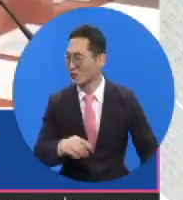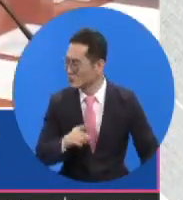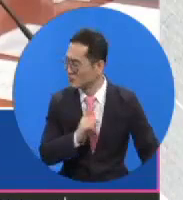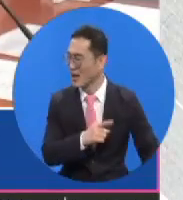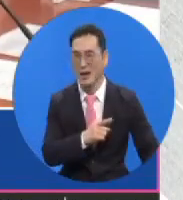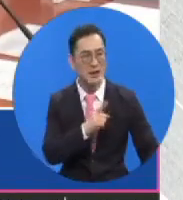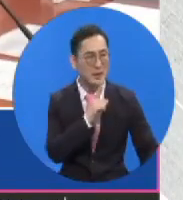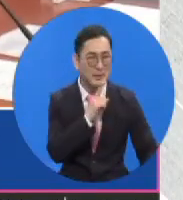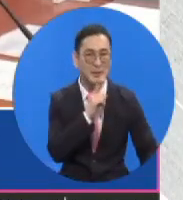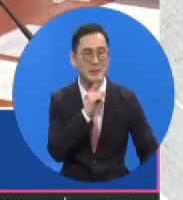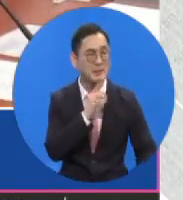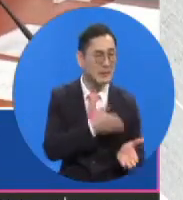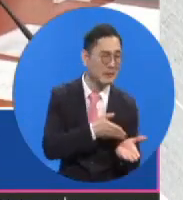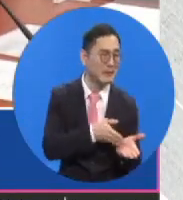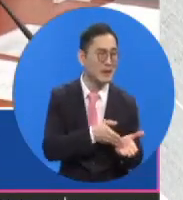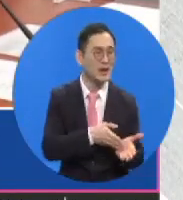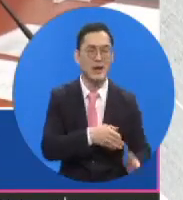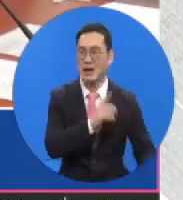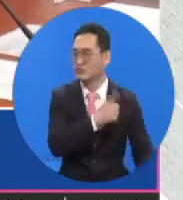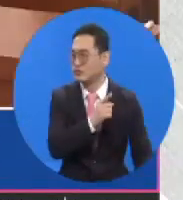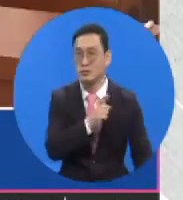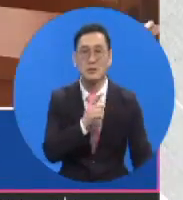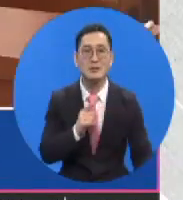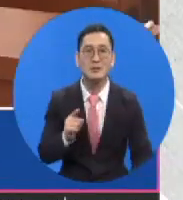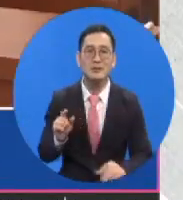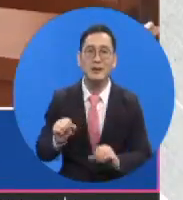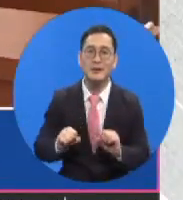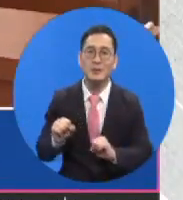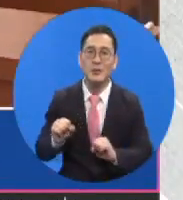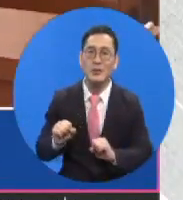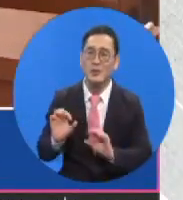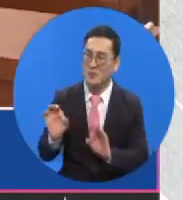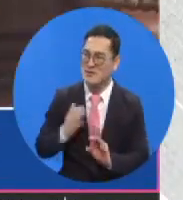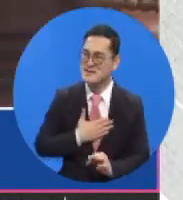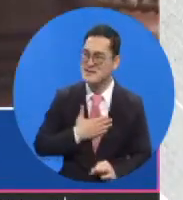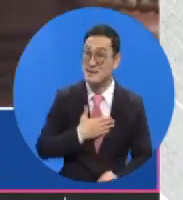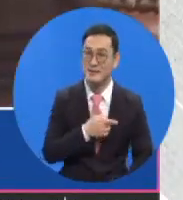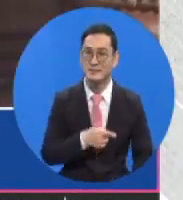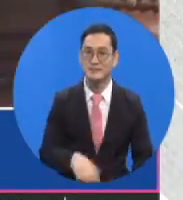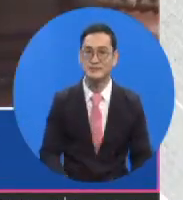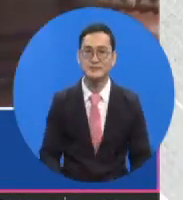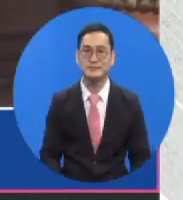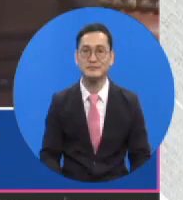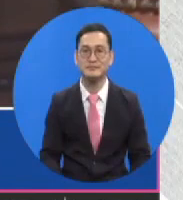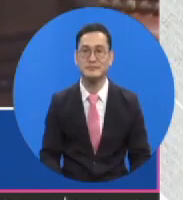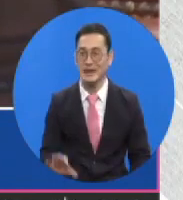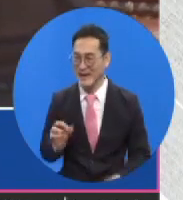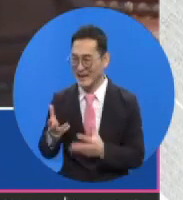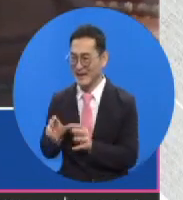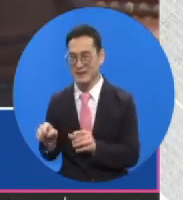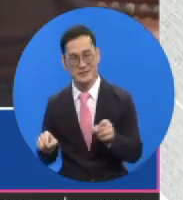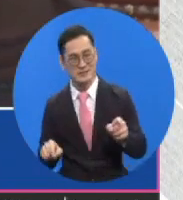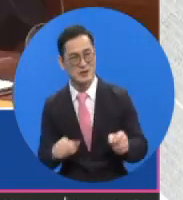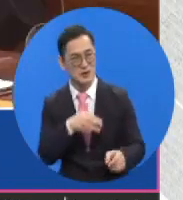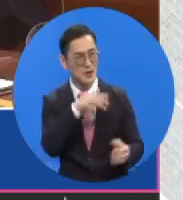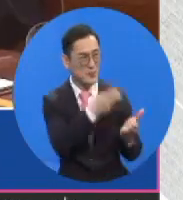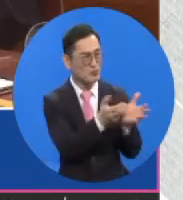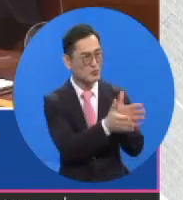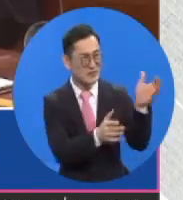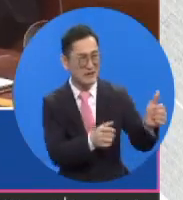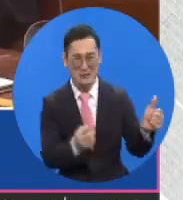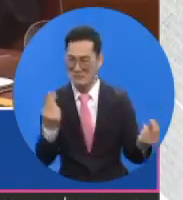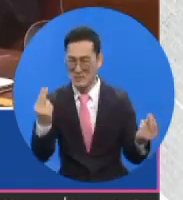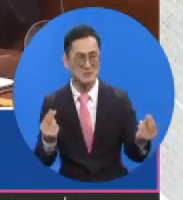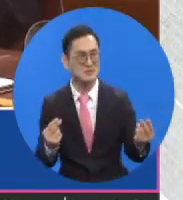보니까 약간 불쾌함을 표시한 게 아니라 싶은데 글쎄 물론 이제 야당 입장에서 추미애 장관과 비교해서 추미애 장관보다 훨씬 낫다 이렇게 얘기를